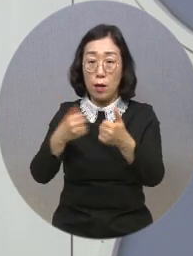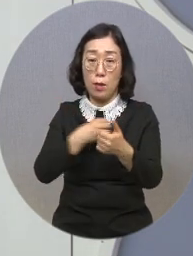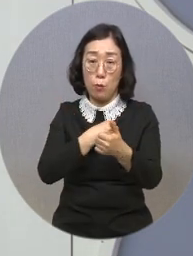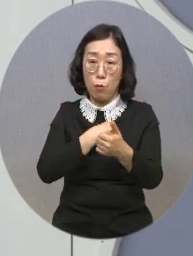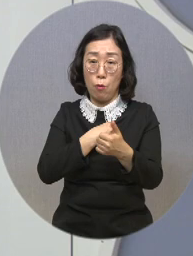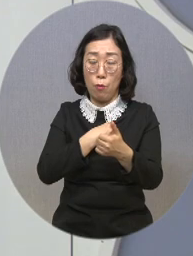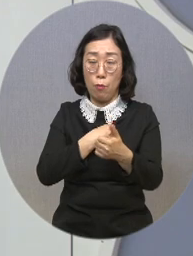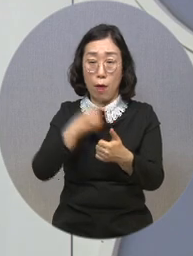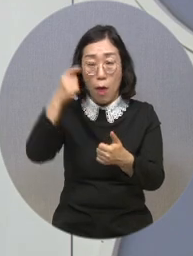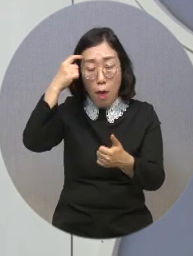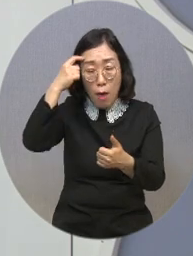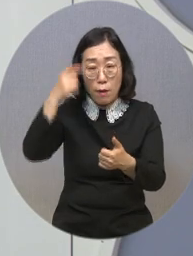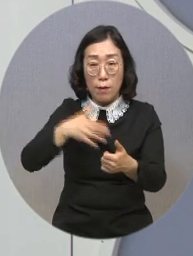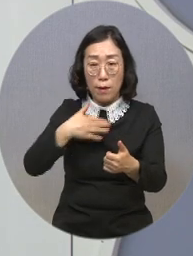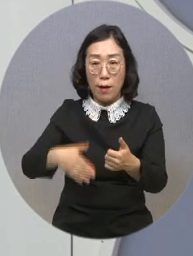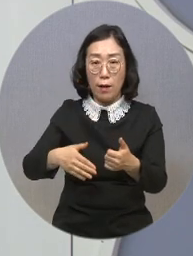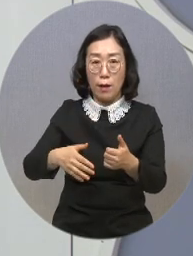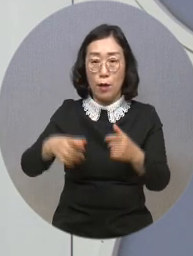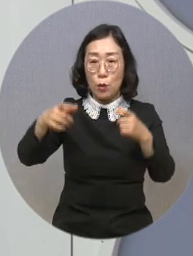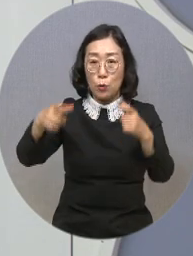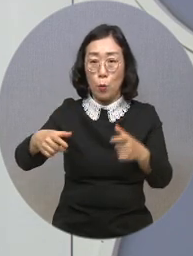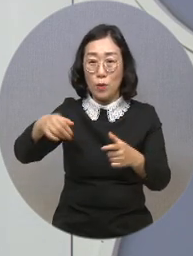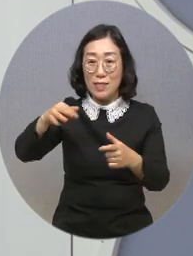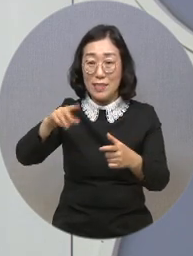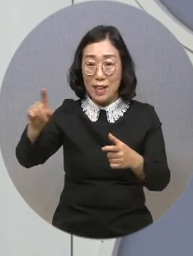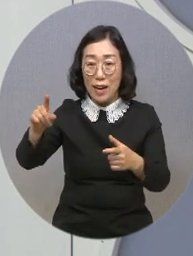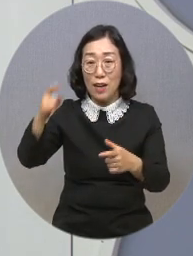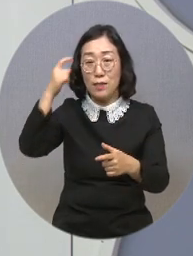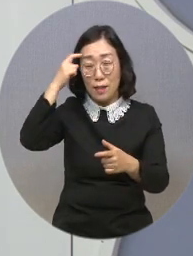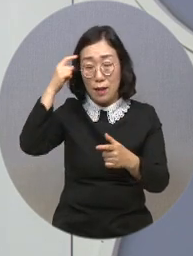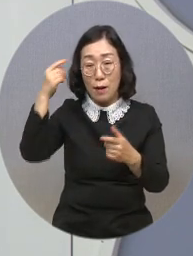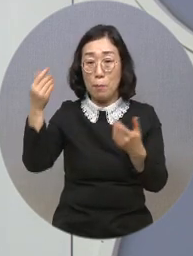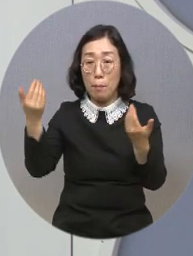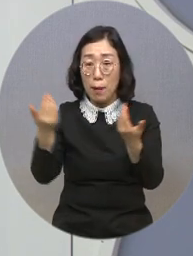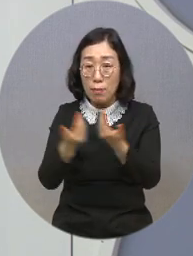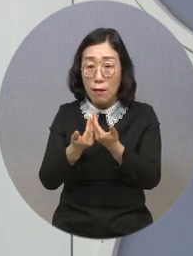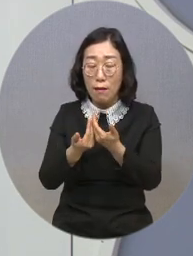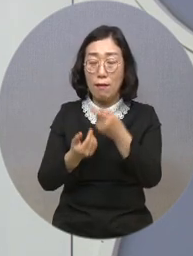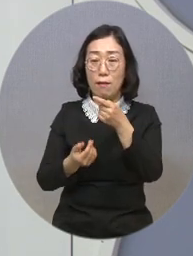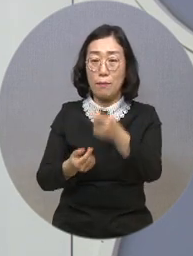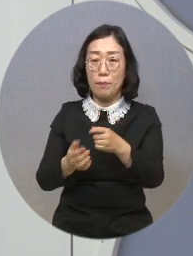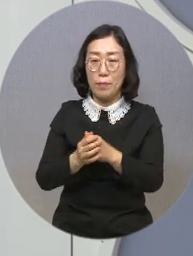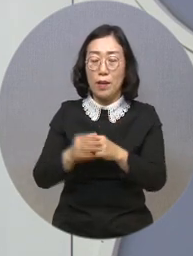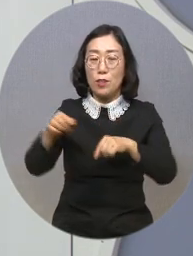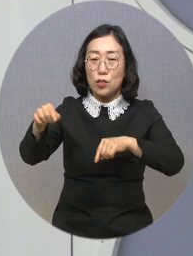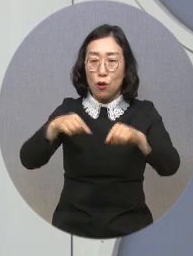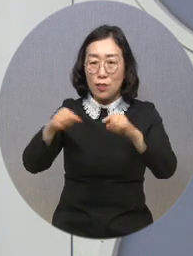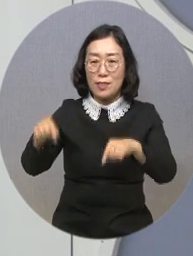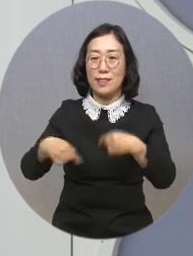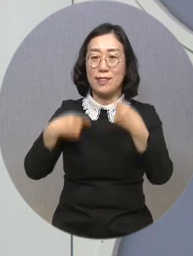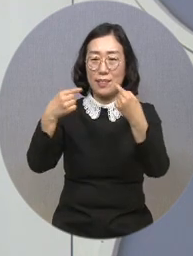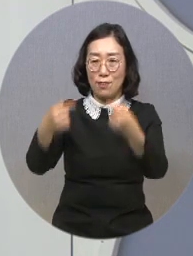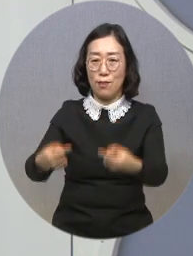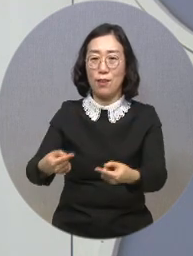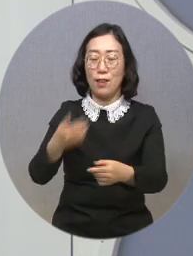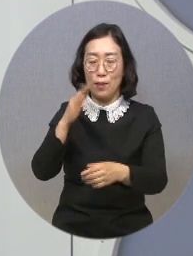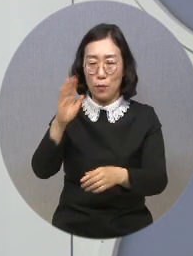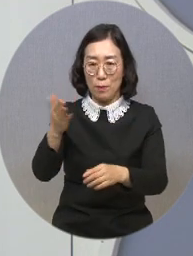없었어요. 도지사를 할 생각만 있었는데 그래요. 그랬는데 이제 그때 정치에 입문을 하게 된 겁니다.